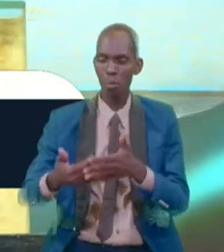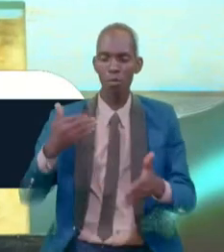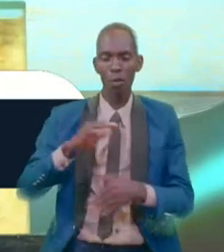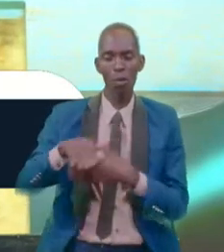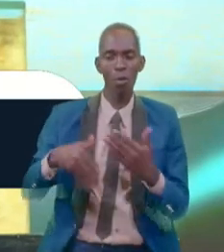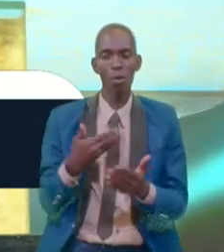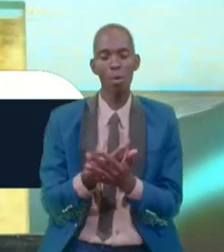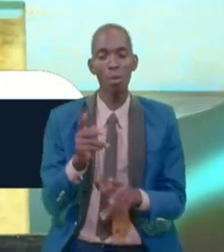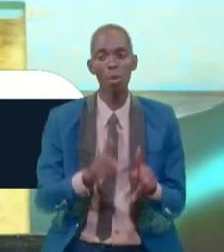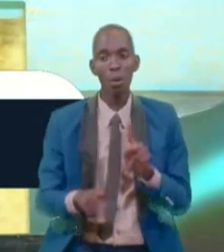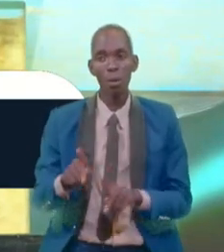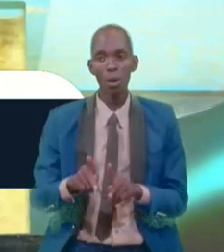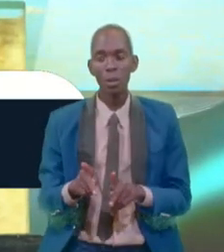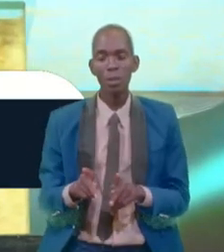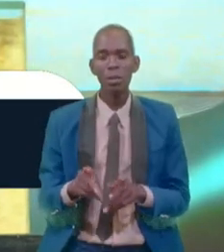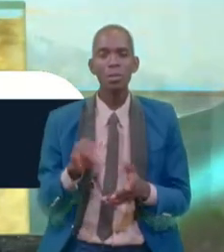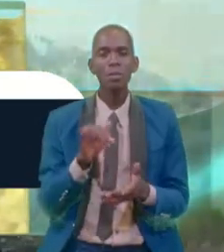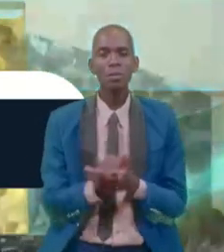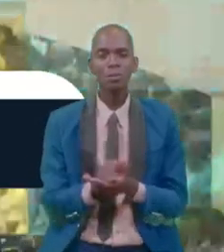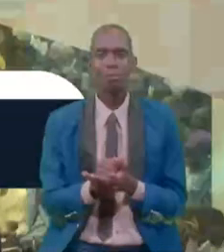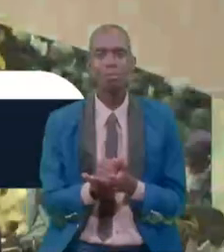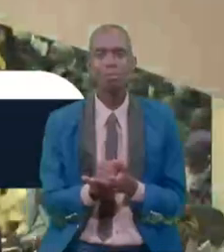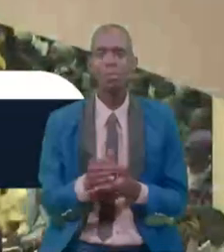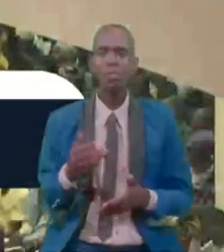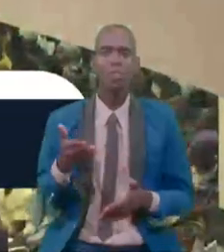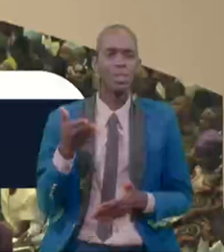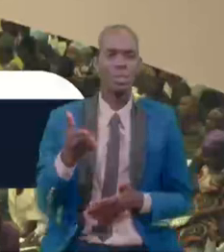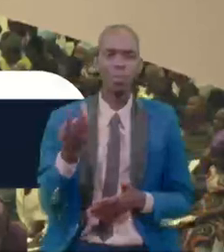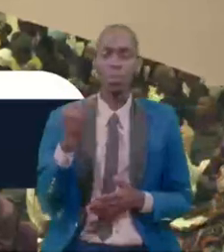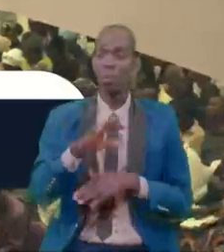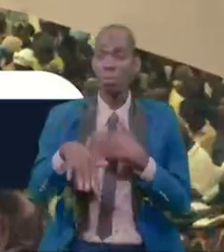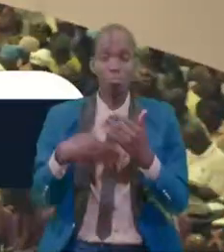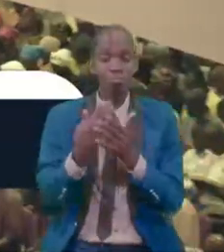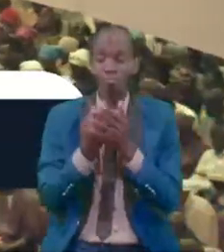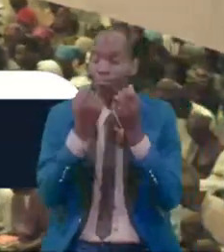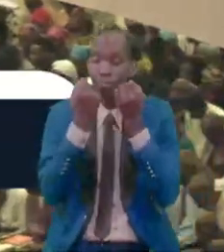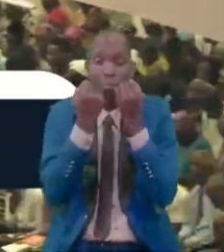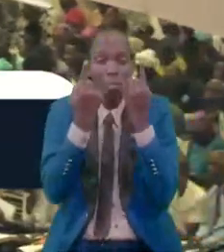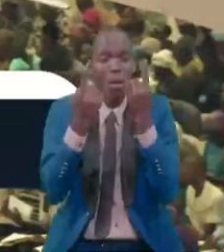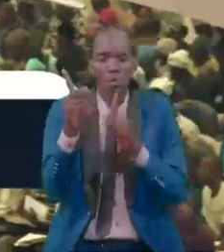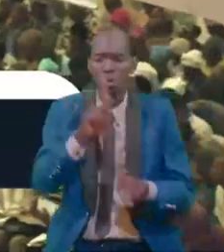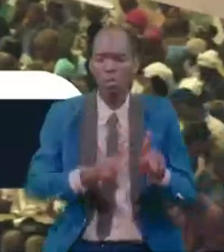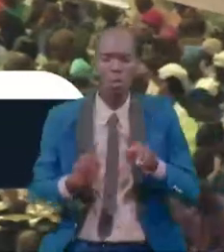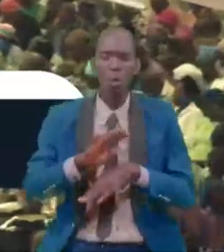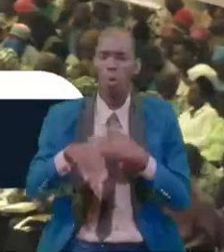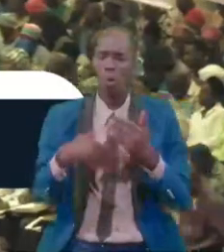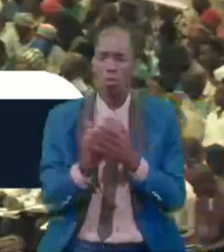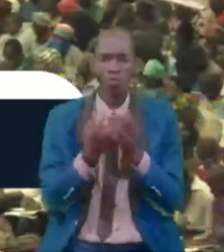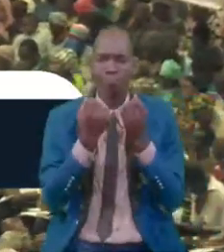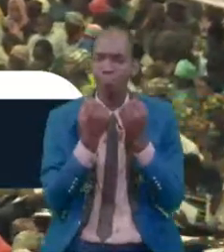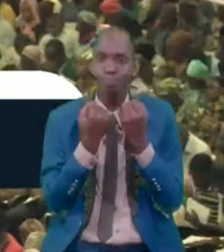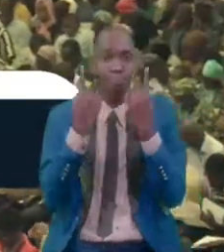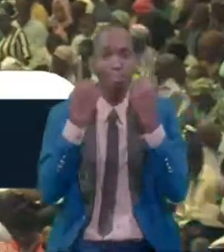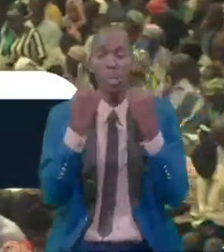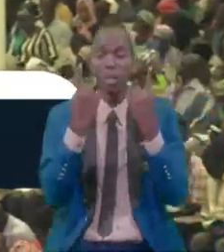monde. De sorte qu'il était comme d'entre eux tous, dans l'étonnement. Tous étaient